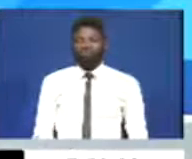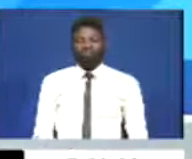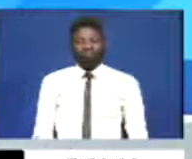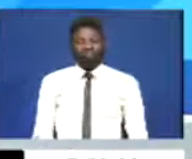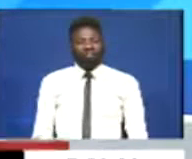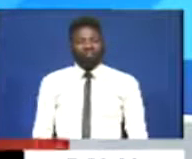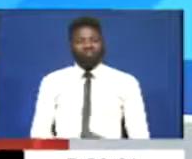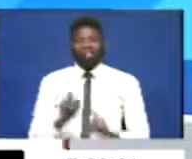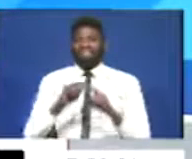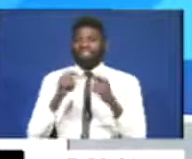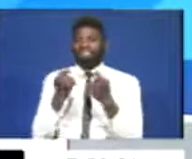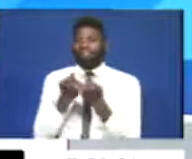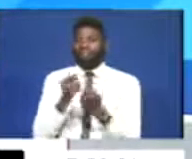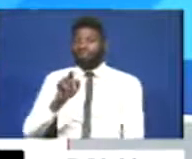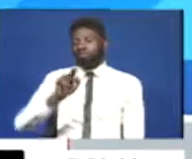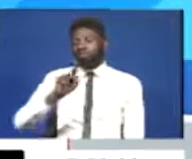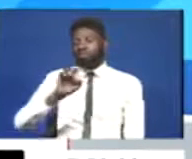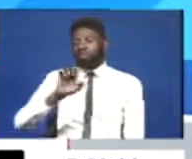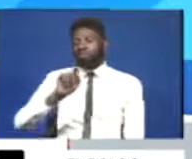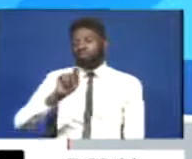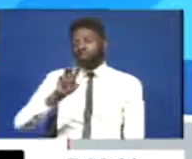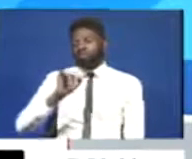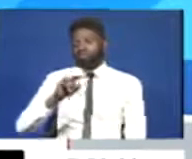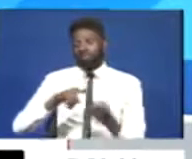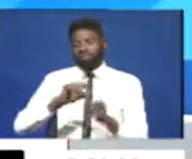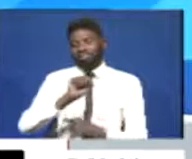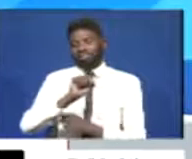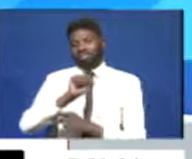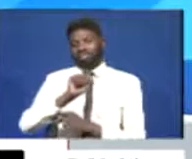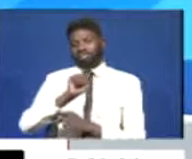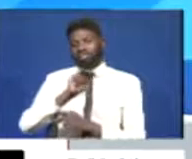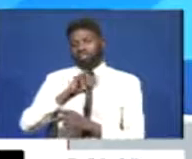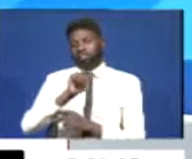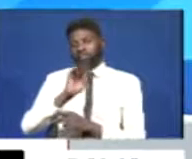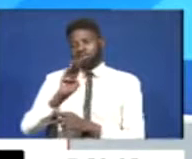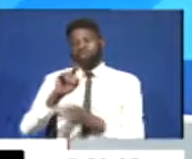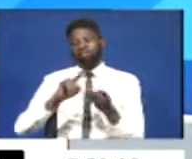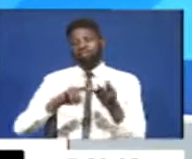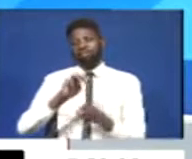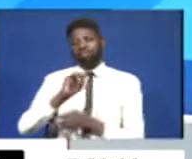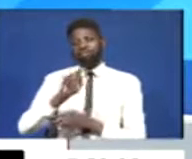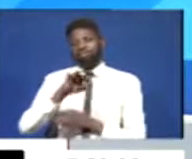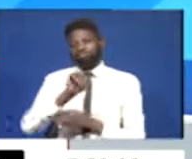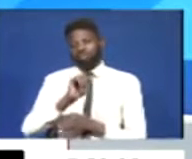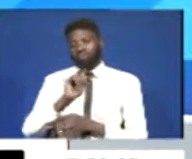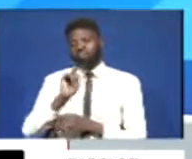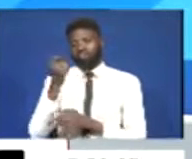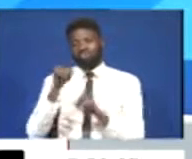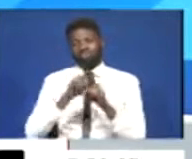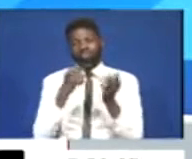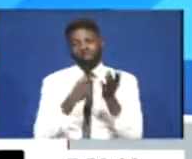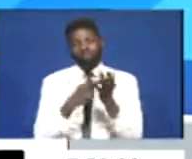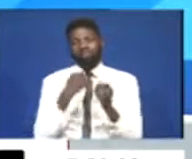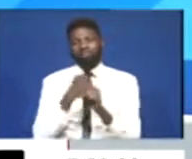Timu za Ketawu, Stima B na Muthurwa za humu nchini na za Uganda ziliandikisha matokeo bora kwenye mashindano